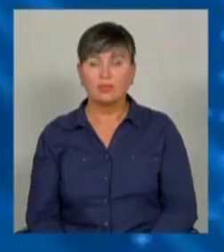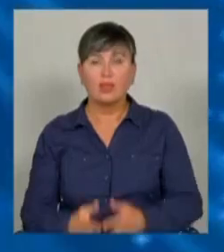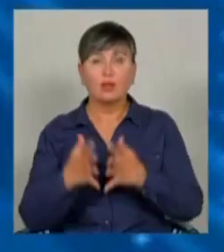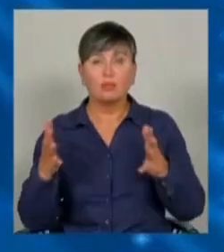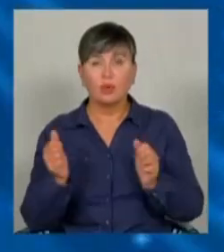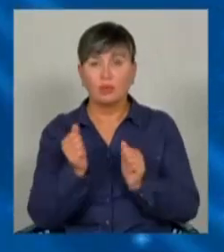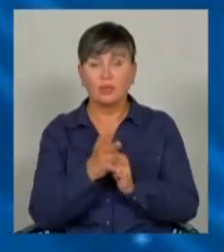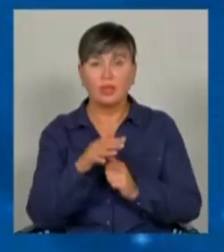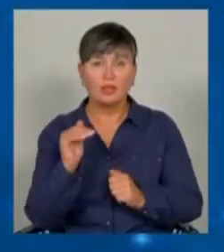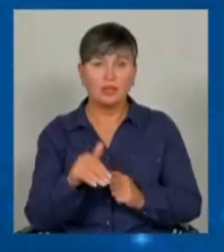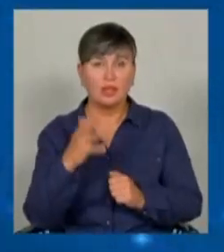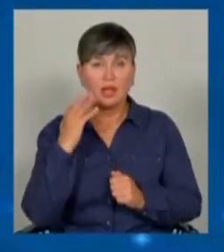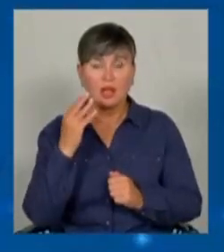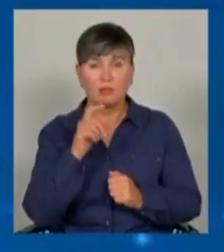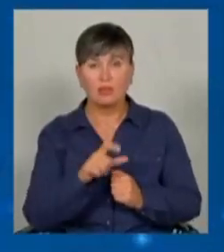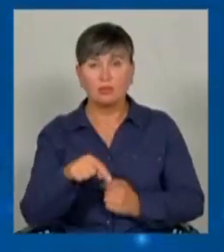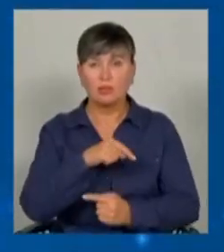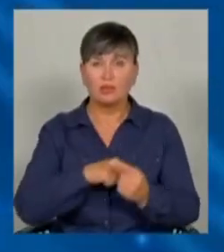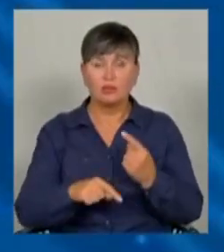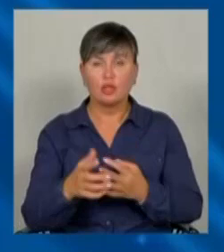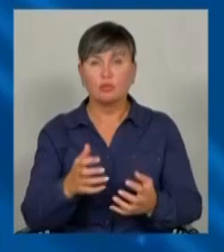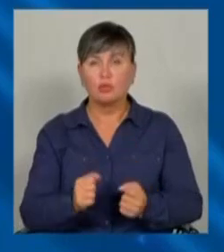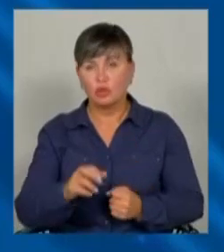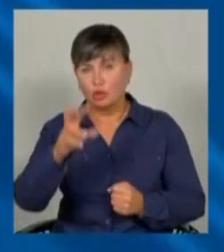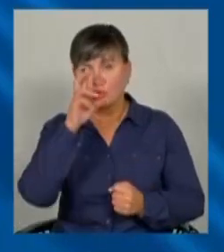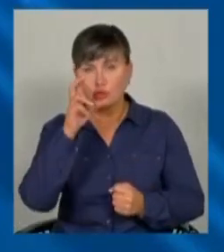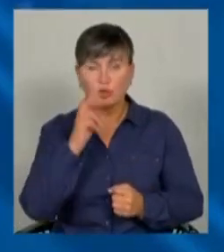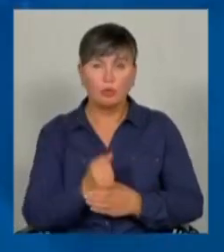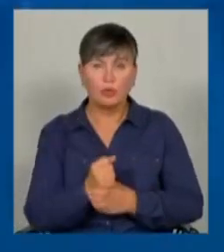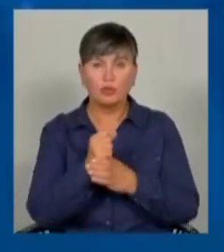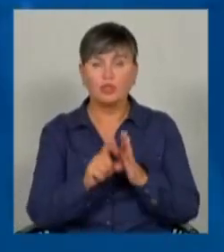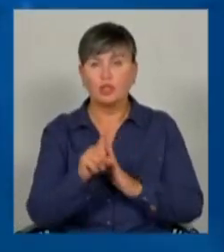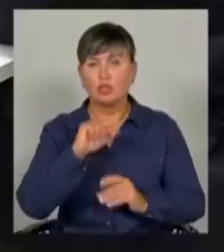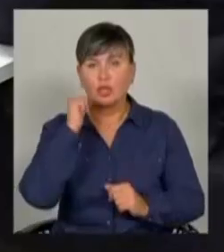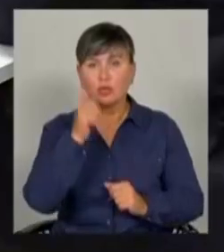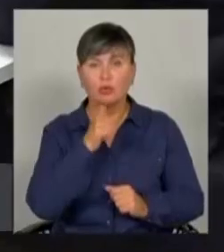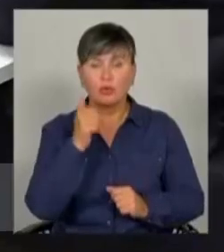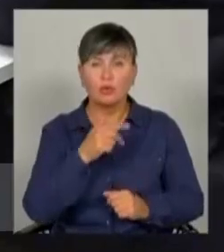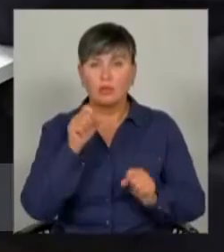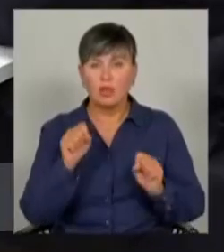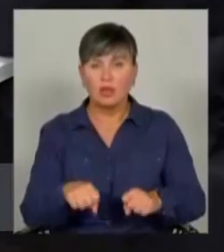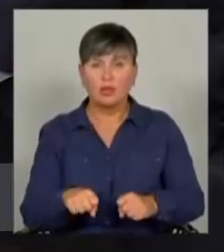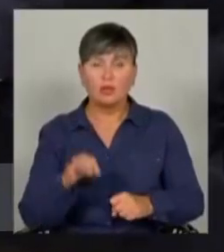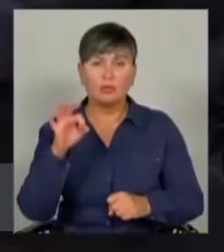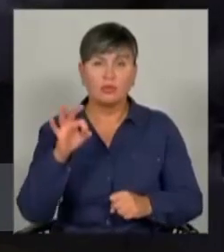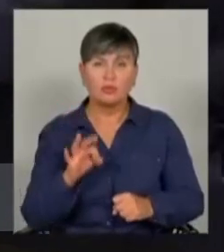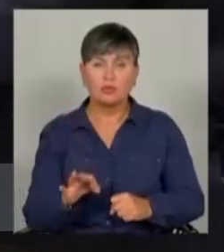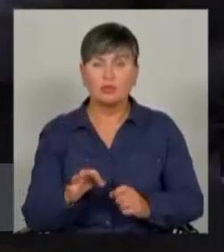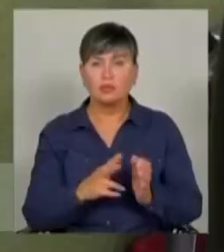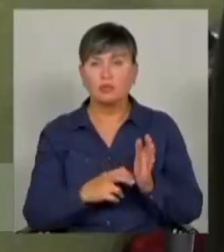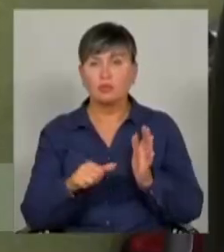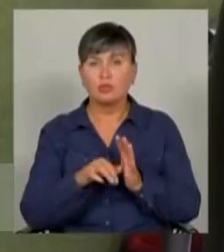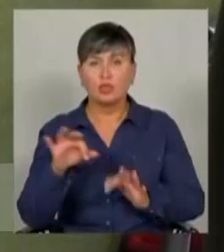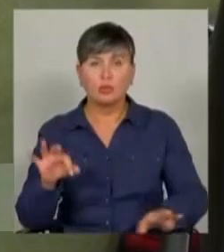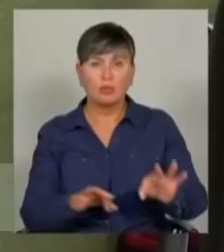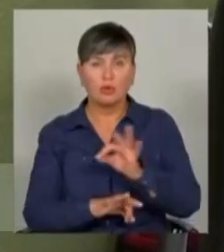Более 15 тысяч алматинских предпринимателей получили государственную поддержку с начала года. Они смогли просубсидировать 806